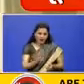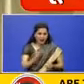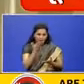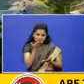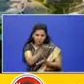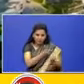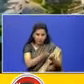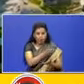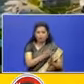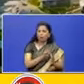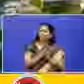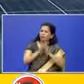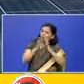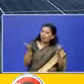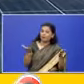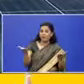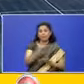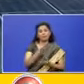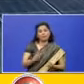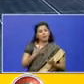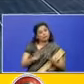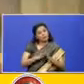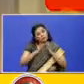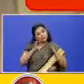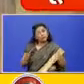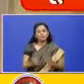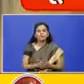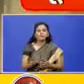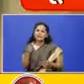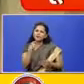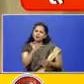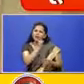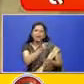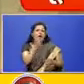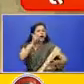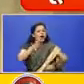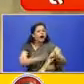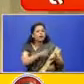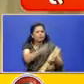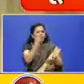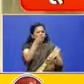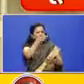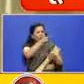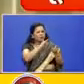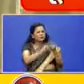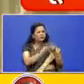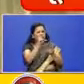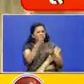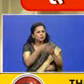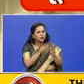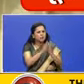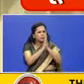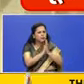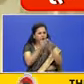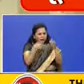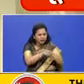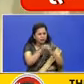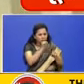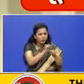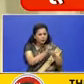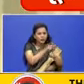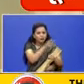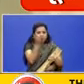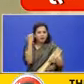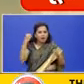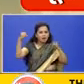कारण? बहुत बहुत खुश है सर। अच्छा, ये आपके पतिदेव तो वहाँ सूर्य मंदिर में काम करते हैं, तो वहाँ वो जो लाइट